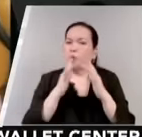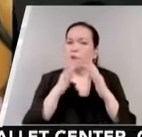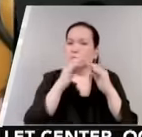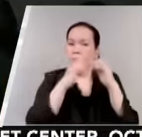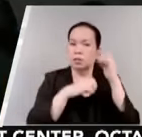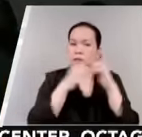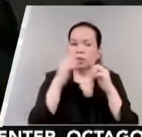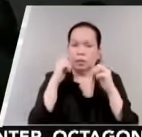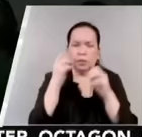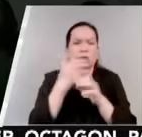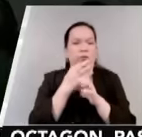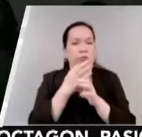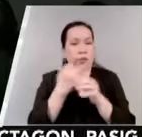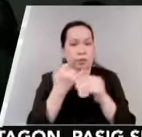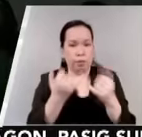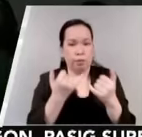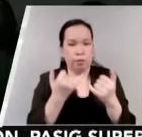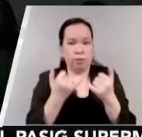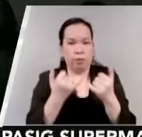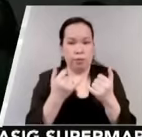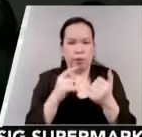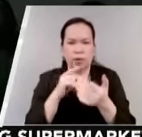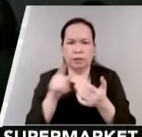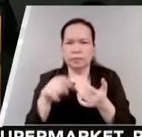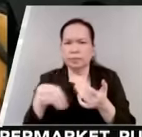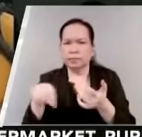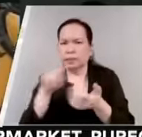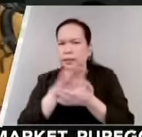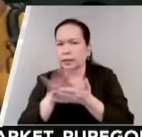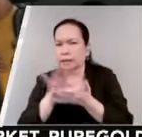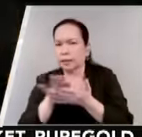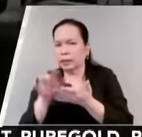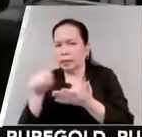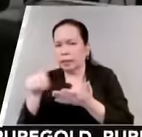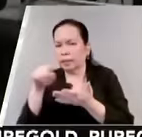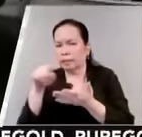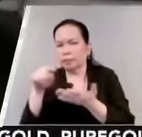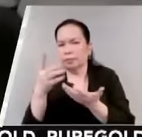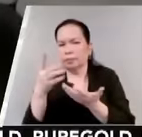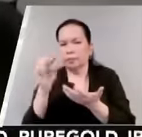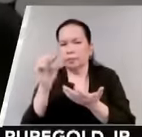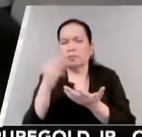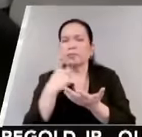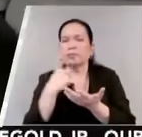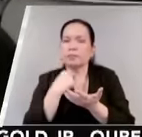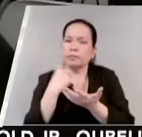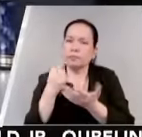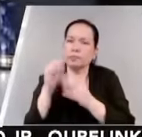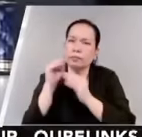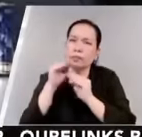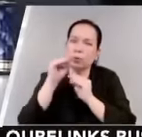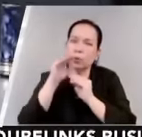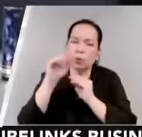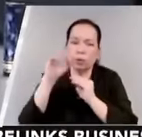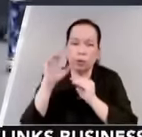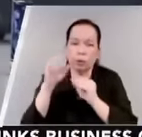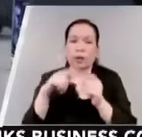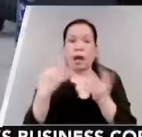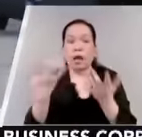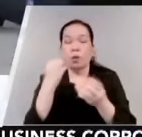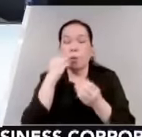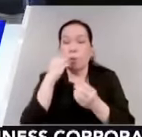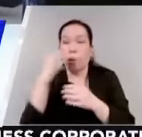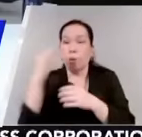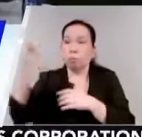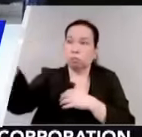nila yung linis dun sa part lang na yun ng aircon. Baka may konting bara lang. Para naman sa nag-uwi ang OFW, sinimula ng OWA